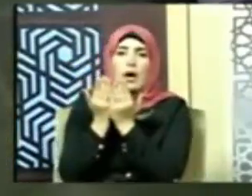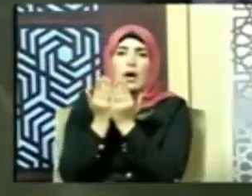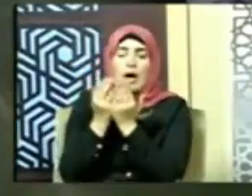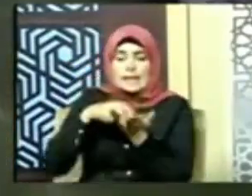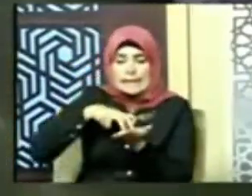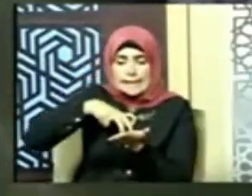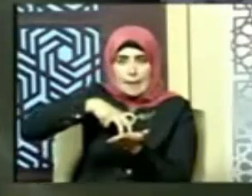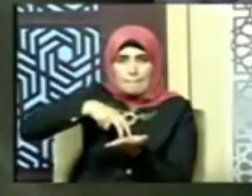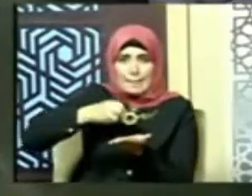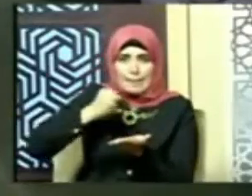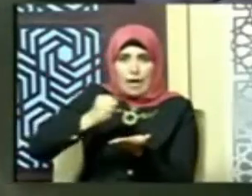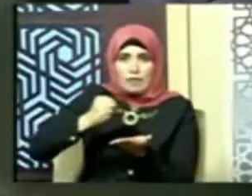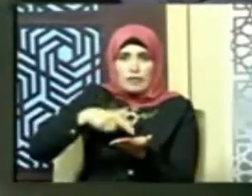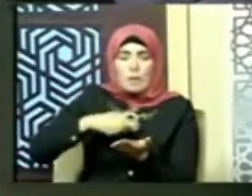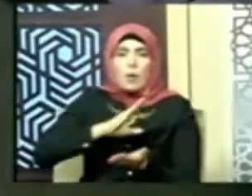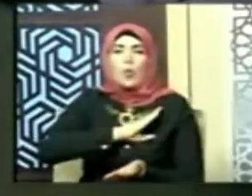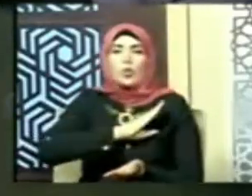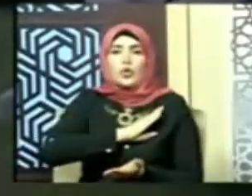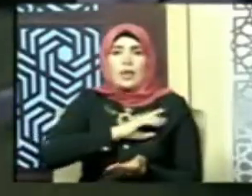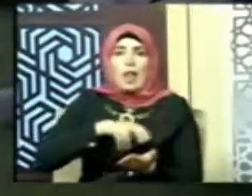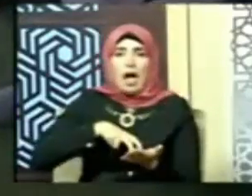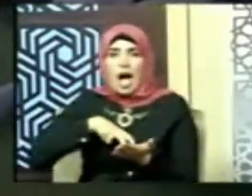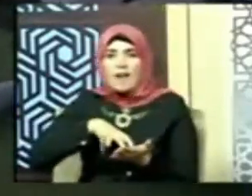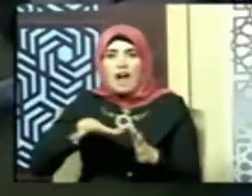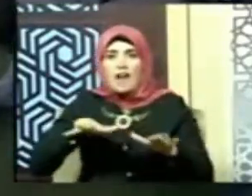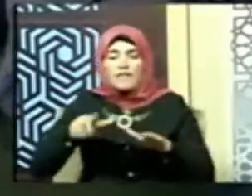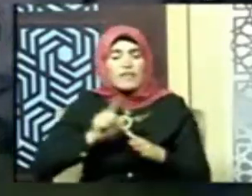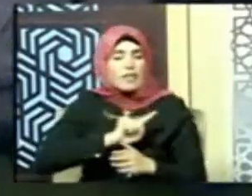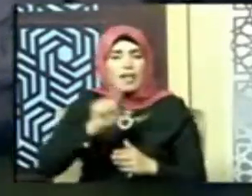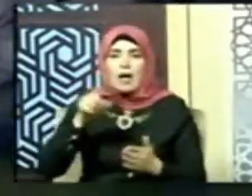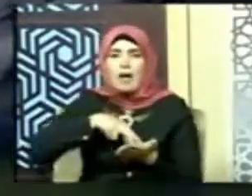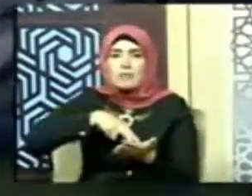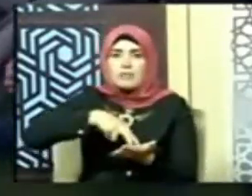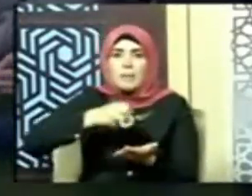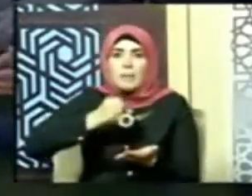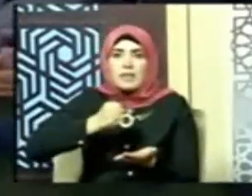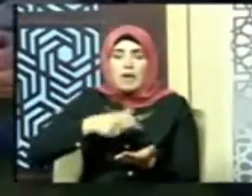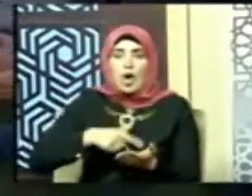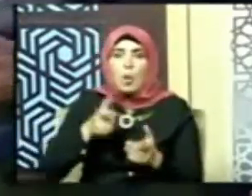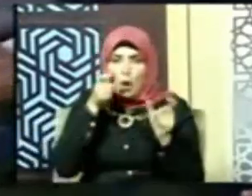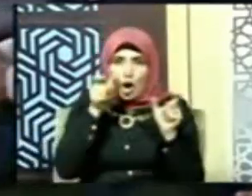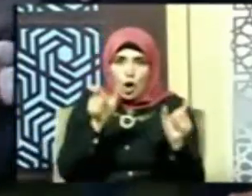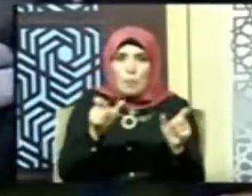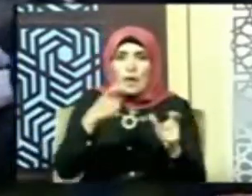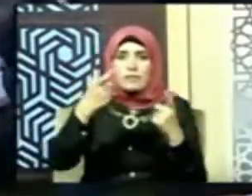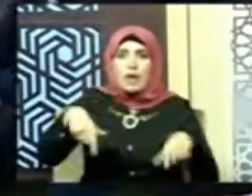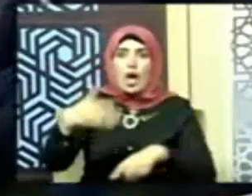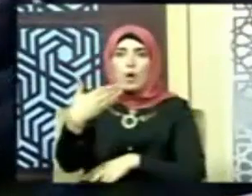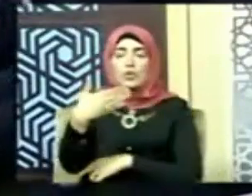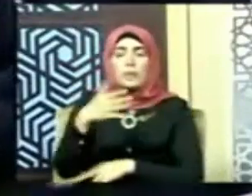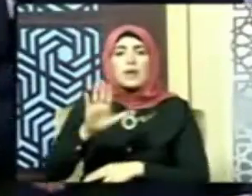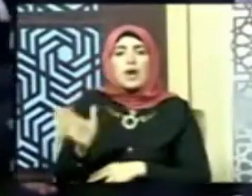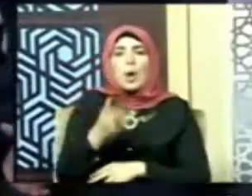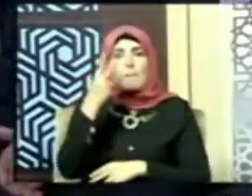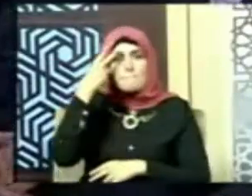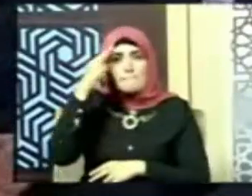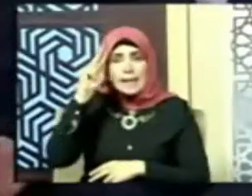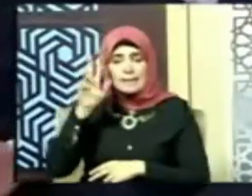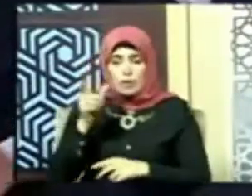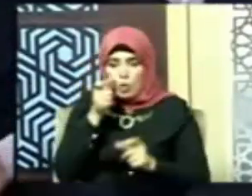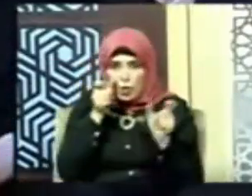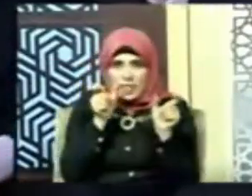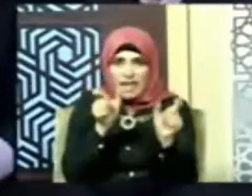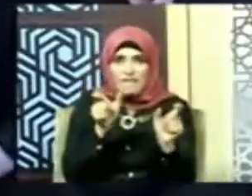ثبت أقدام جنودنا وحماة أوطاننا وكل من يدافع عن هذا